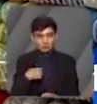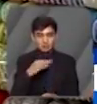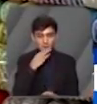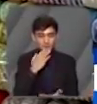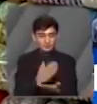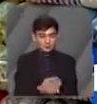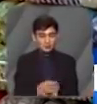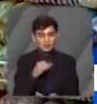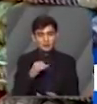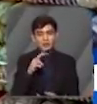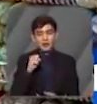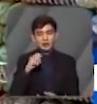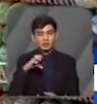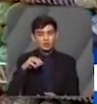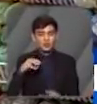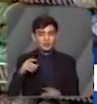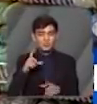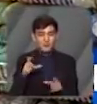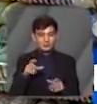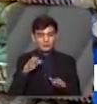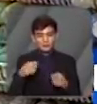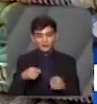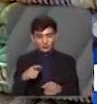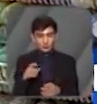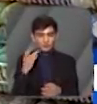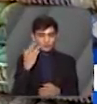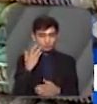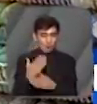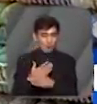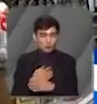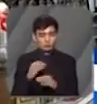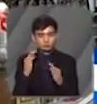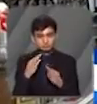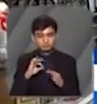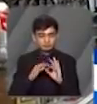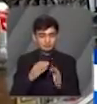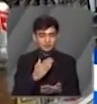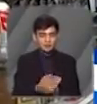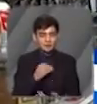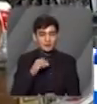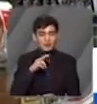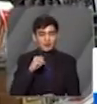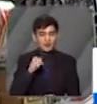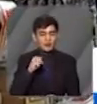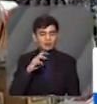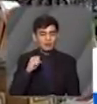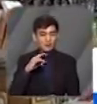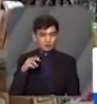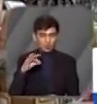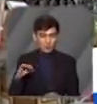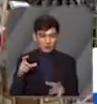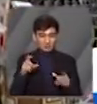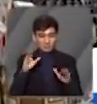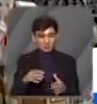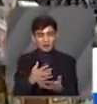ұнады. Консультант сарапшылар өте ақ жарқын, әрқашан көмекке келуге дайын. Леонардо дүкендер желісінде қызықты